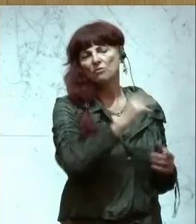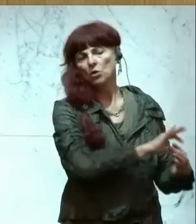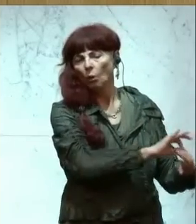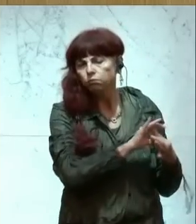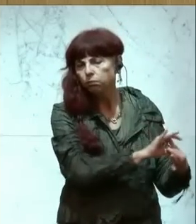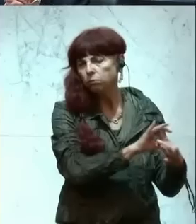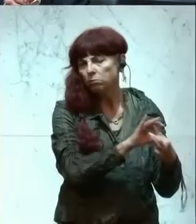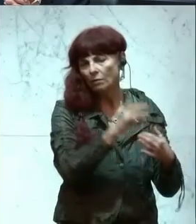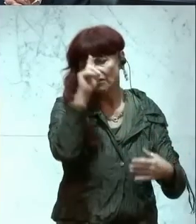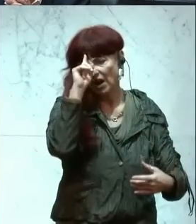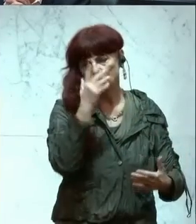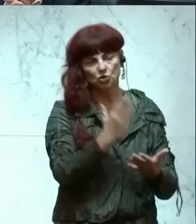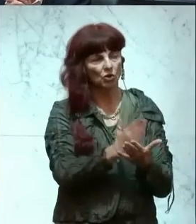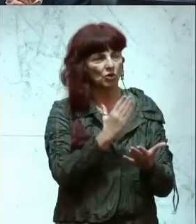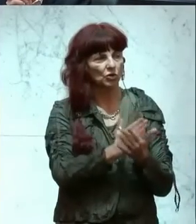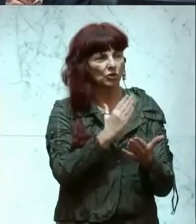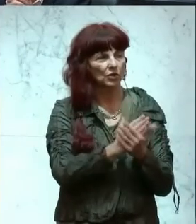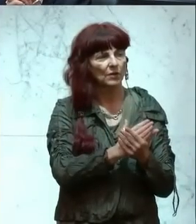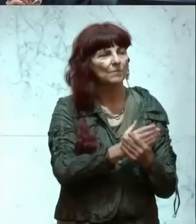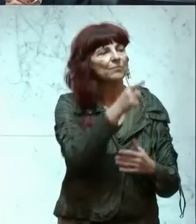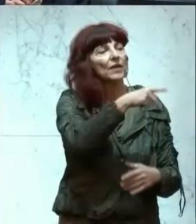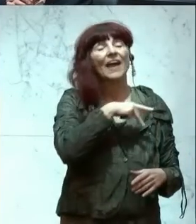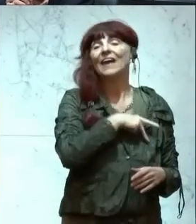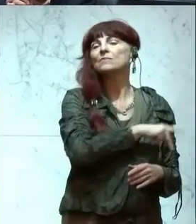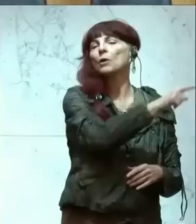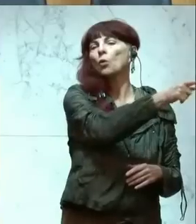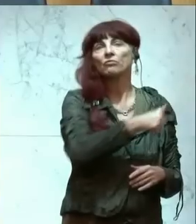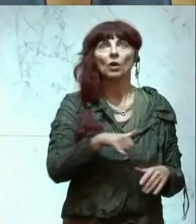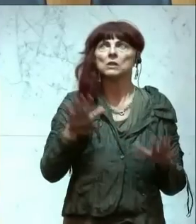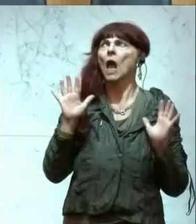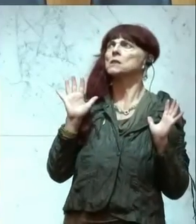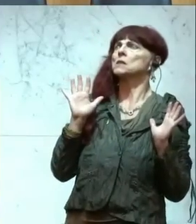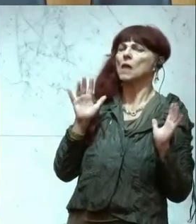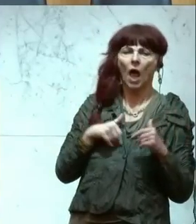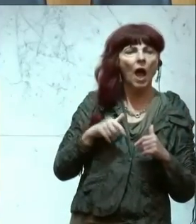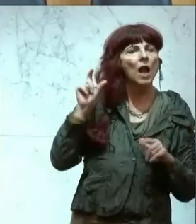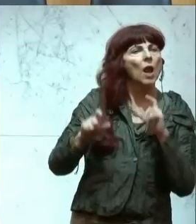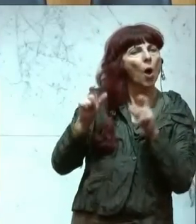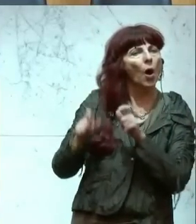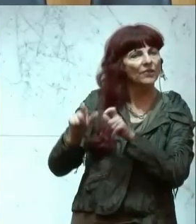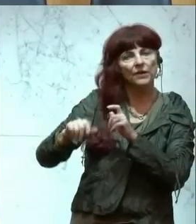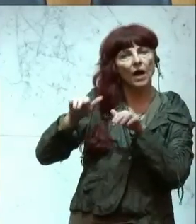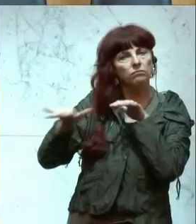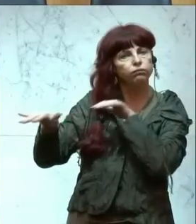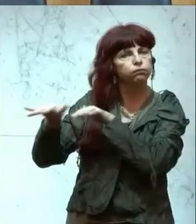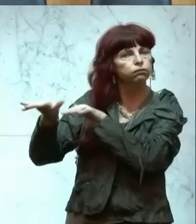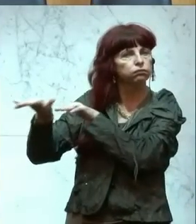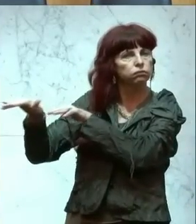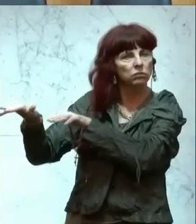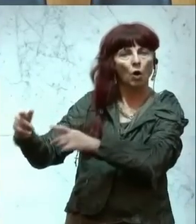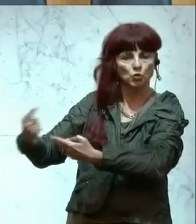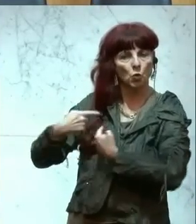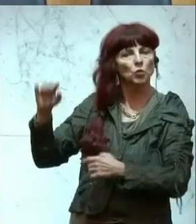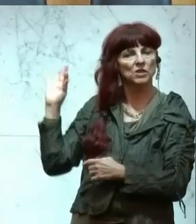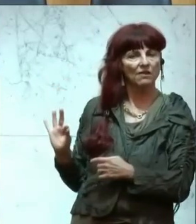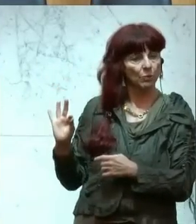Jahren. Ja, für Sie von der SPÖ ist das natürlich ein Jössersnah. Ihnen rennen die Leute davon, das ist mir schon klar, dass das für Sie ein